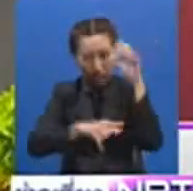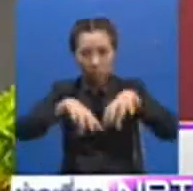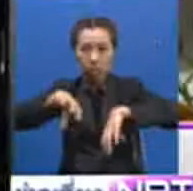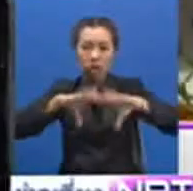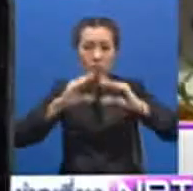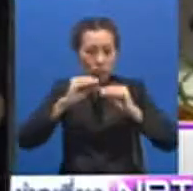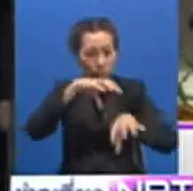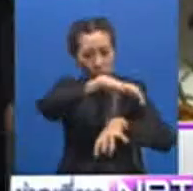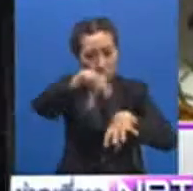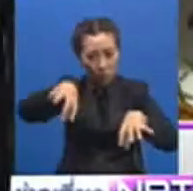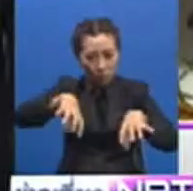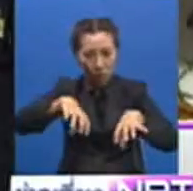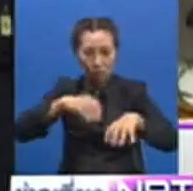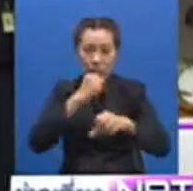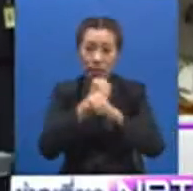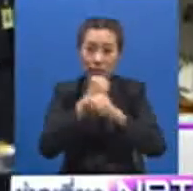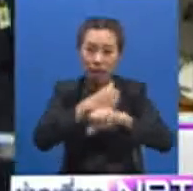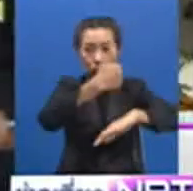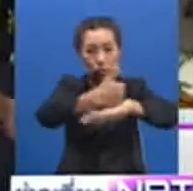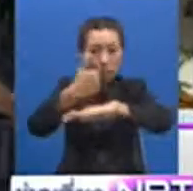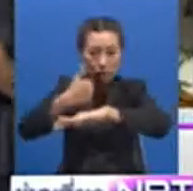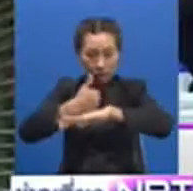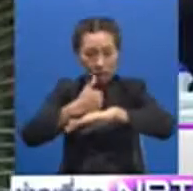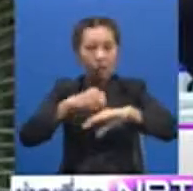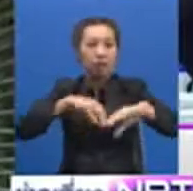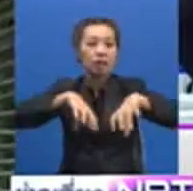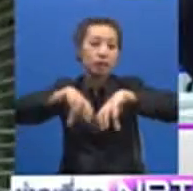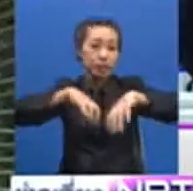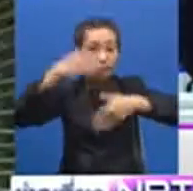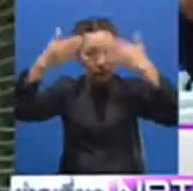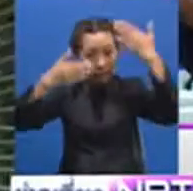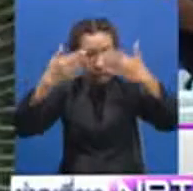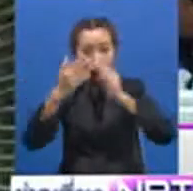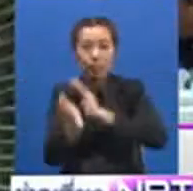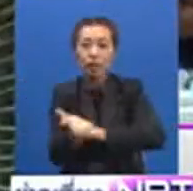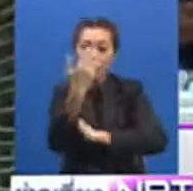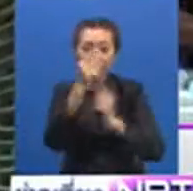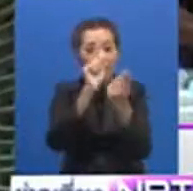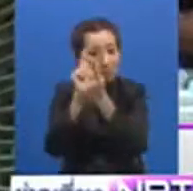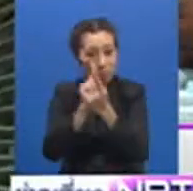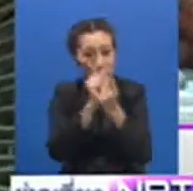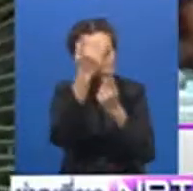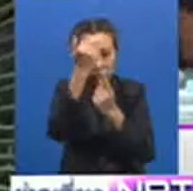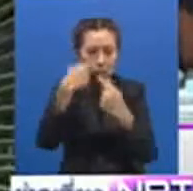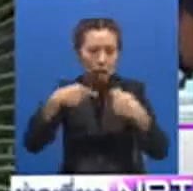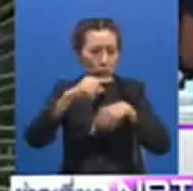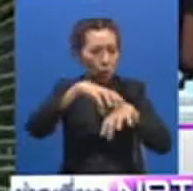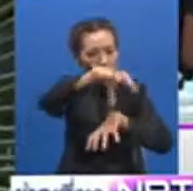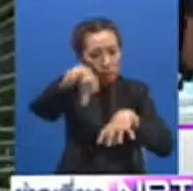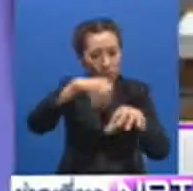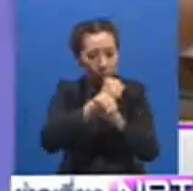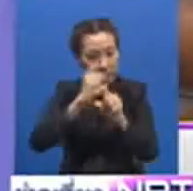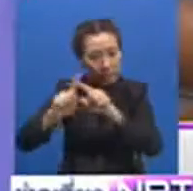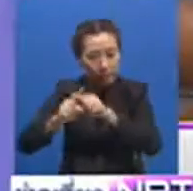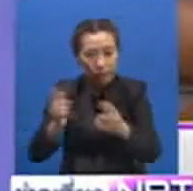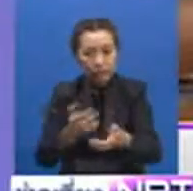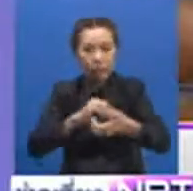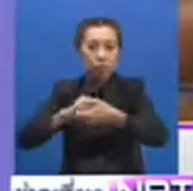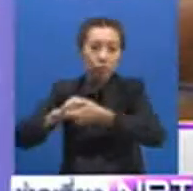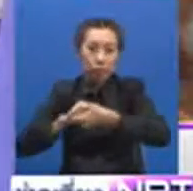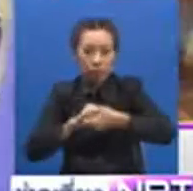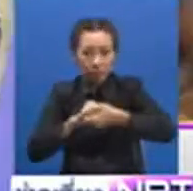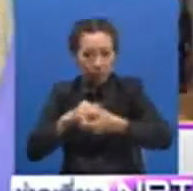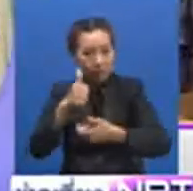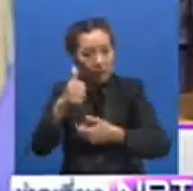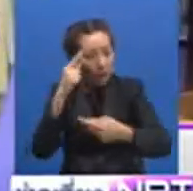หรือกิจกรรมพบปะยามเช้าประจำปี 2557เพื่อสร้างความสัมพันธ์อันดีระหว่างหน่วยงานพร้อมแลกเปลี่ยน